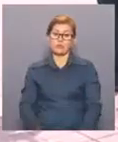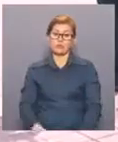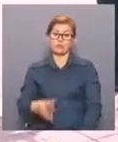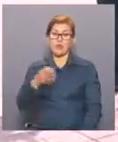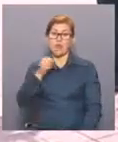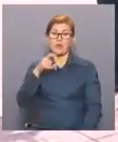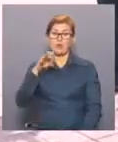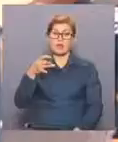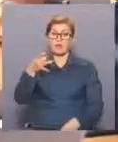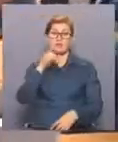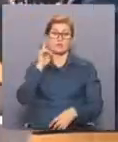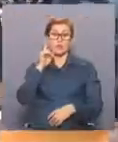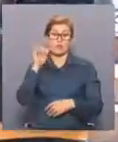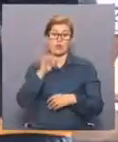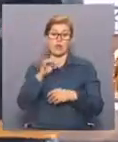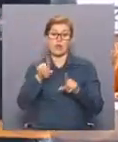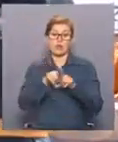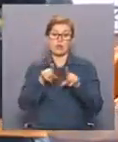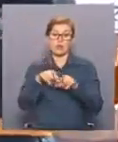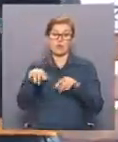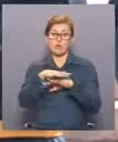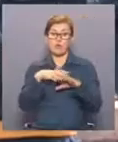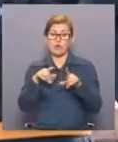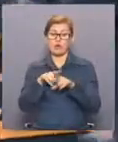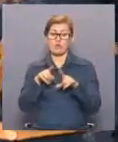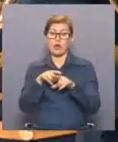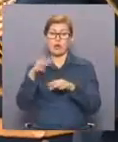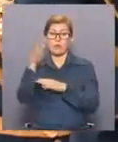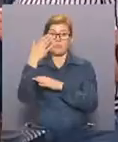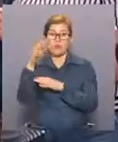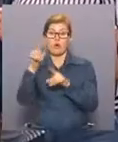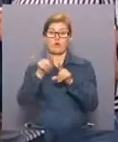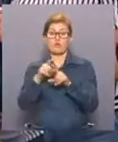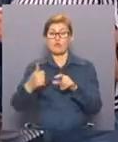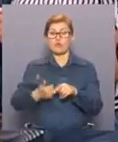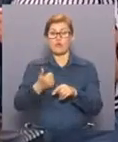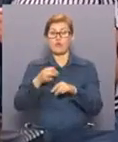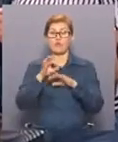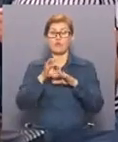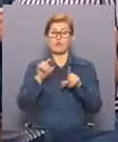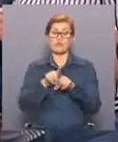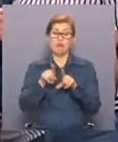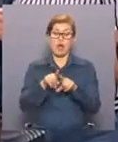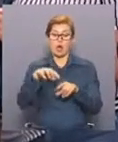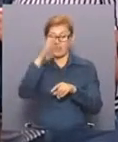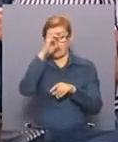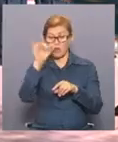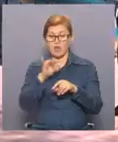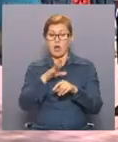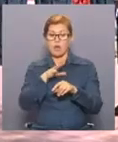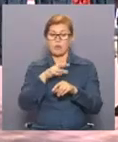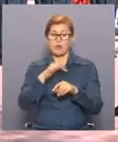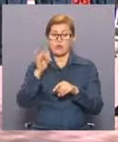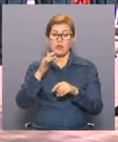Алмалы ауданының жастары қыраны қалықтай желбіреген көк туды қолдарына мақтанышпен алып жүрді. Төрімізден елтаңбаны